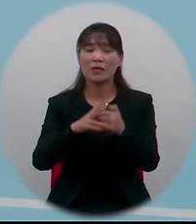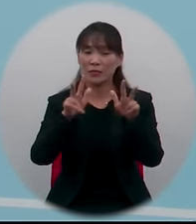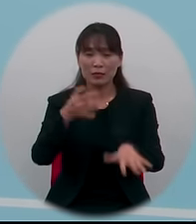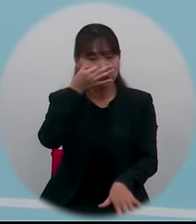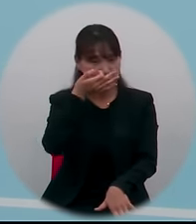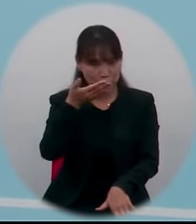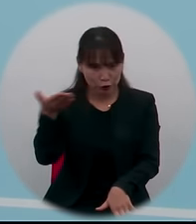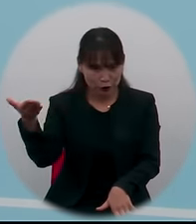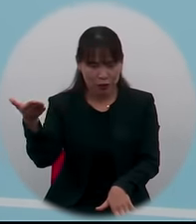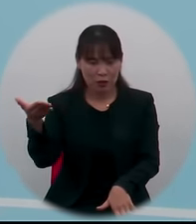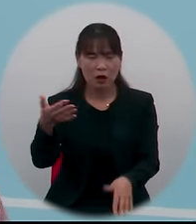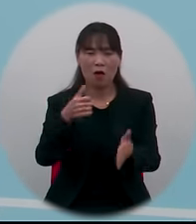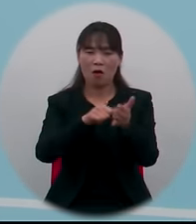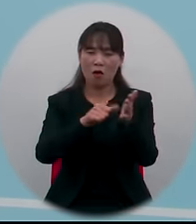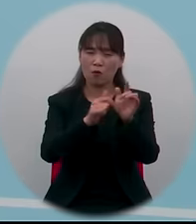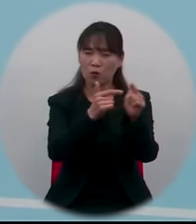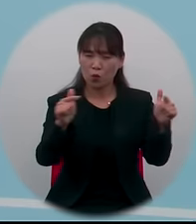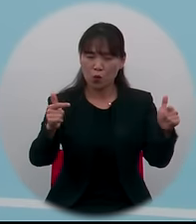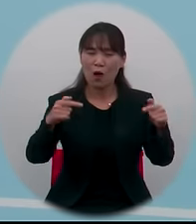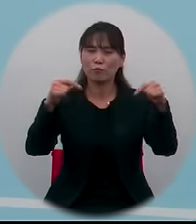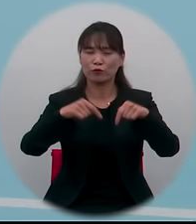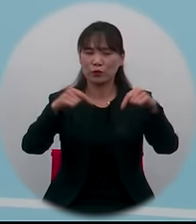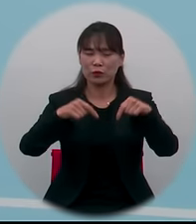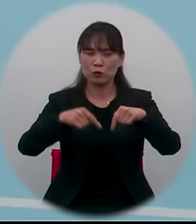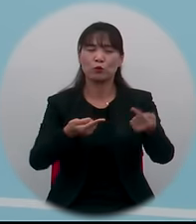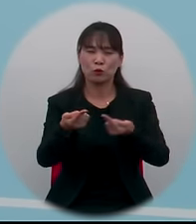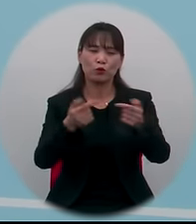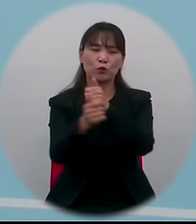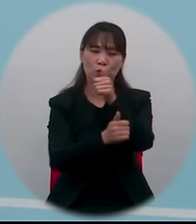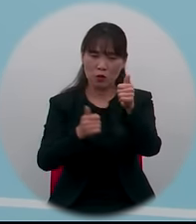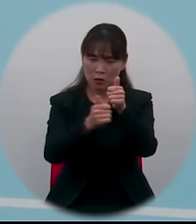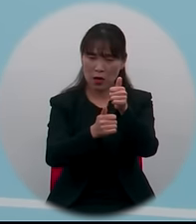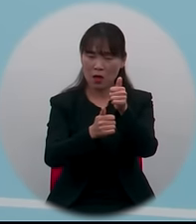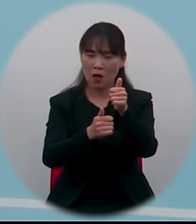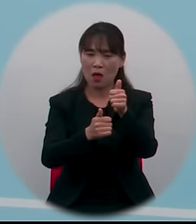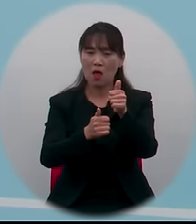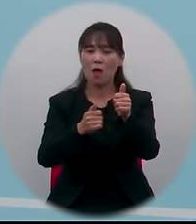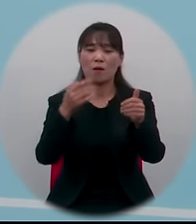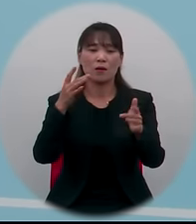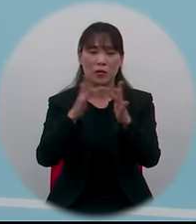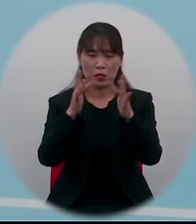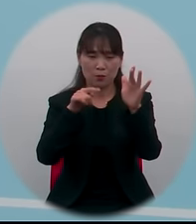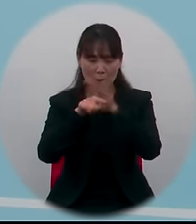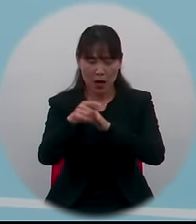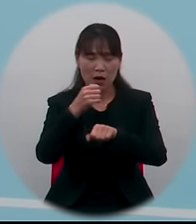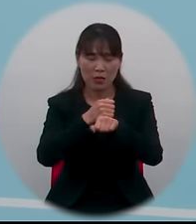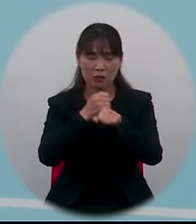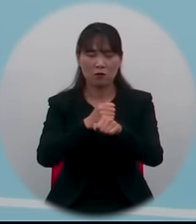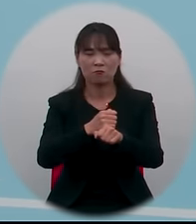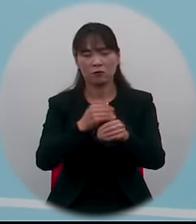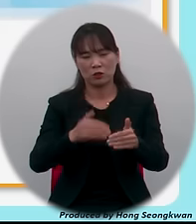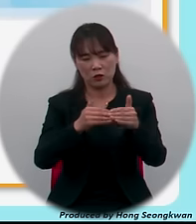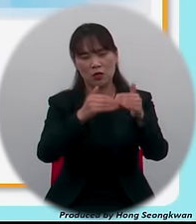드리는 화면을 따라서 콘텐츠 분쟁 조정 위원회라는 사이트에 들어가셔서 절차를 따라서 그렇게 환불 요청을 하시게